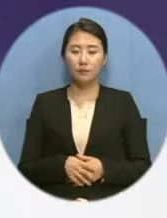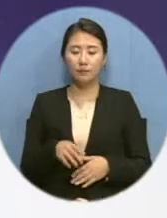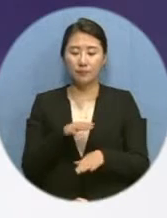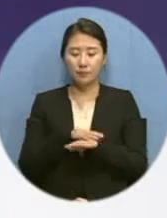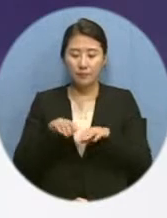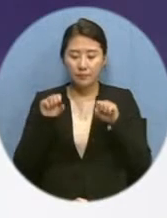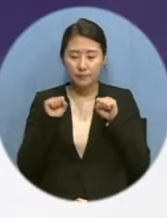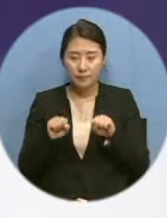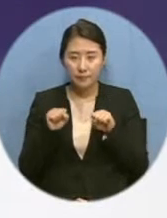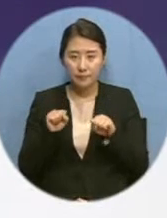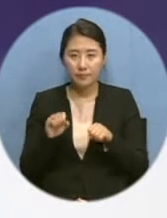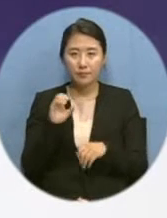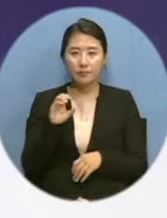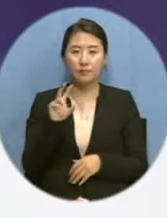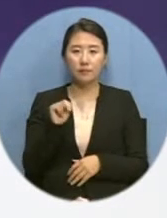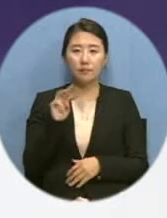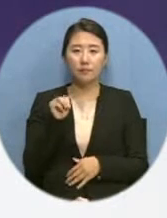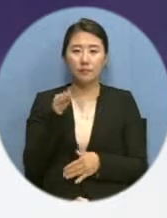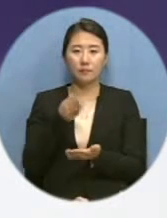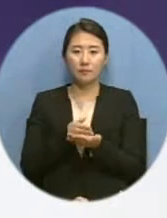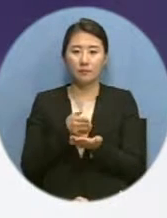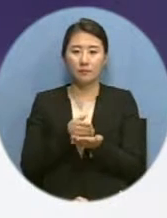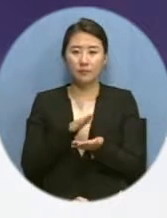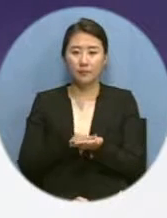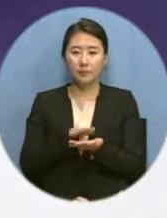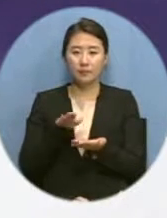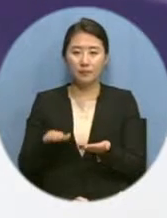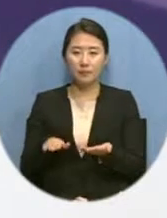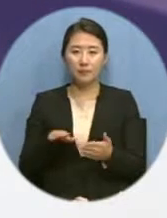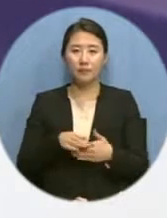시청자 여러분 안녕하십니까? CNN 뉴스입니다.